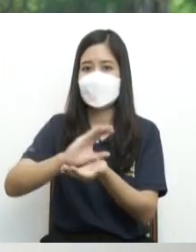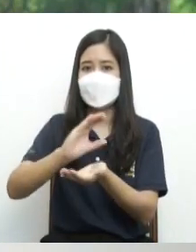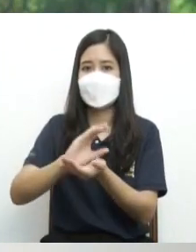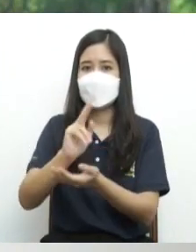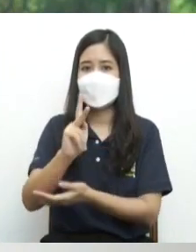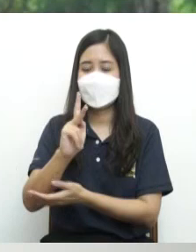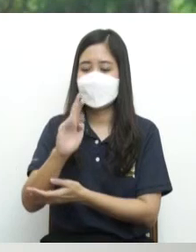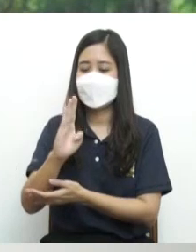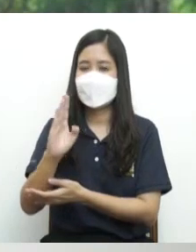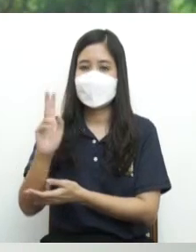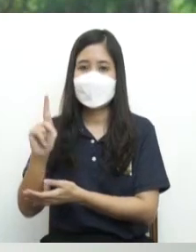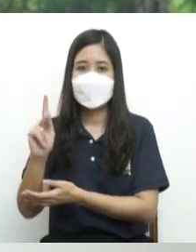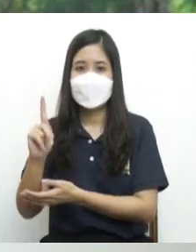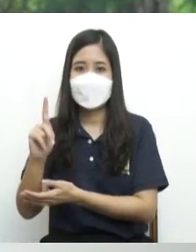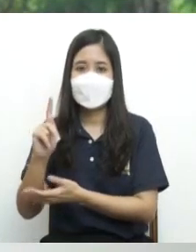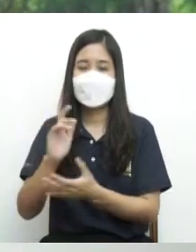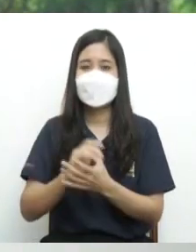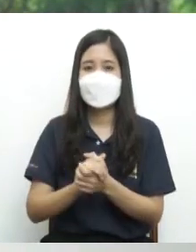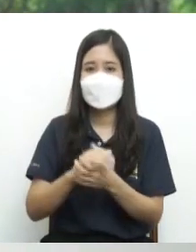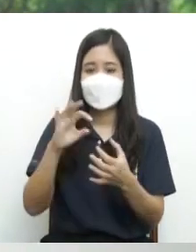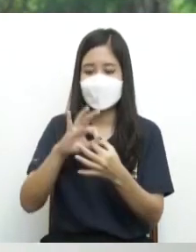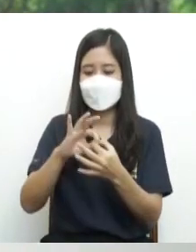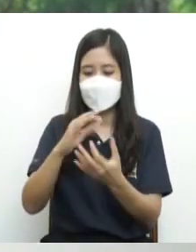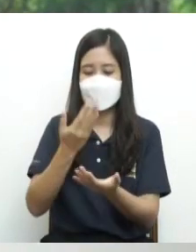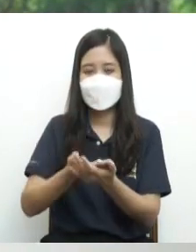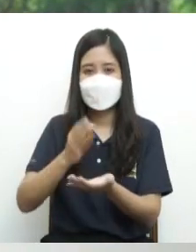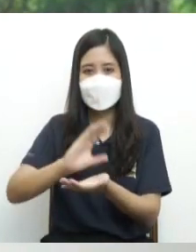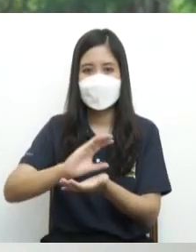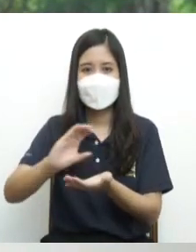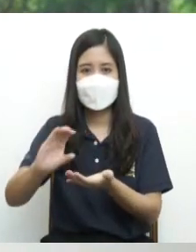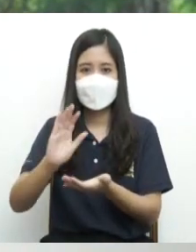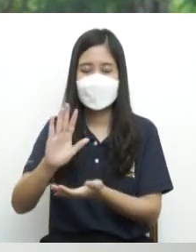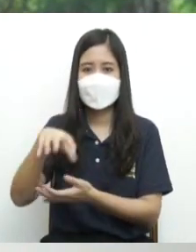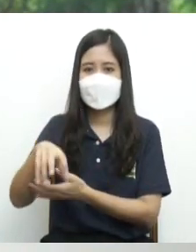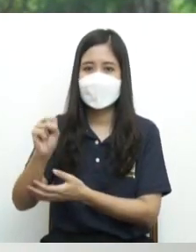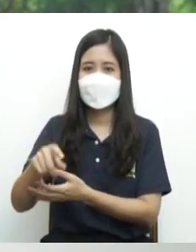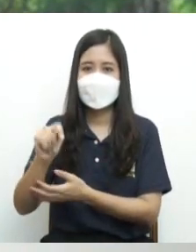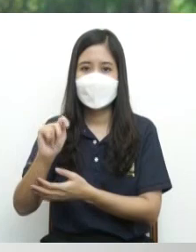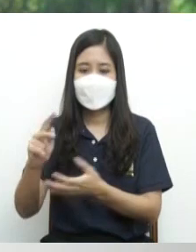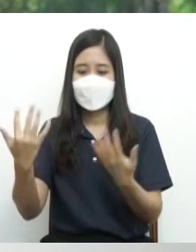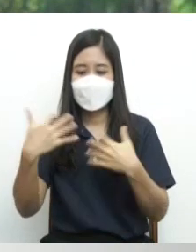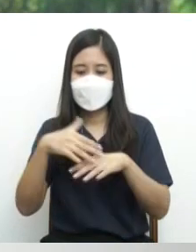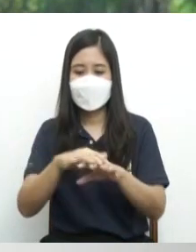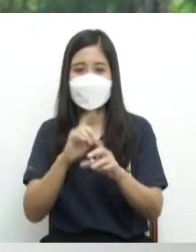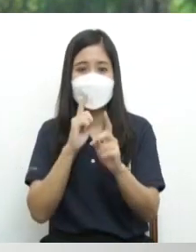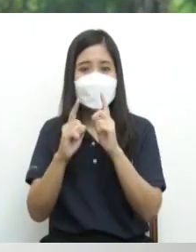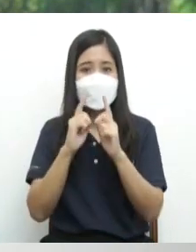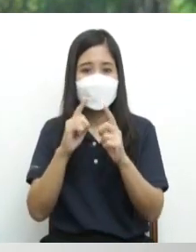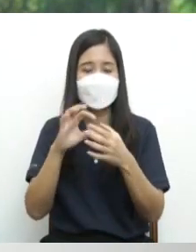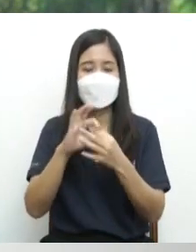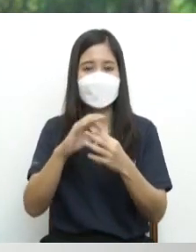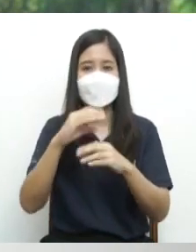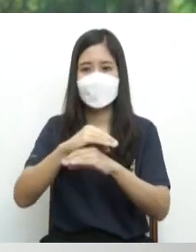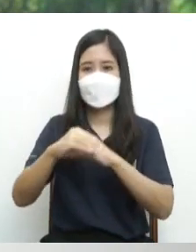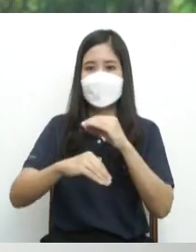ราชการและท่านดร.อมพรพินสาเลขาธิการคณะกรรมการการศึกษาขั้นพื้นฐานนะคะที่จะมาร่วมพูดคุยกันถึงโครงการทวีค่า